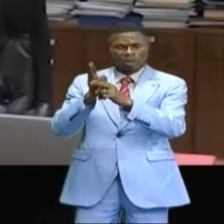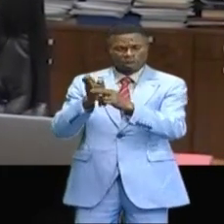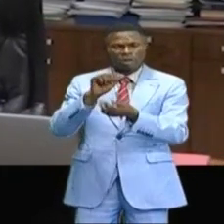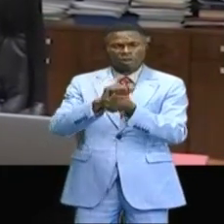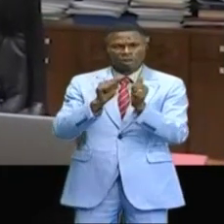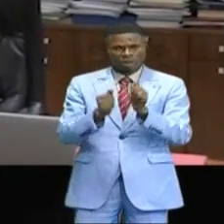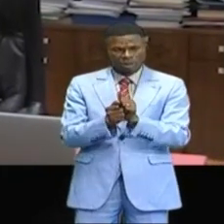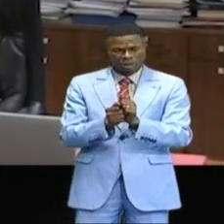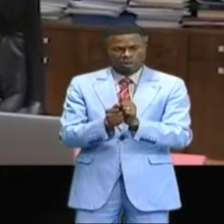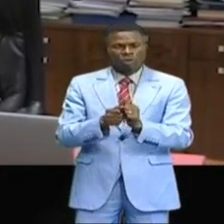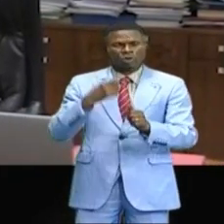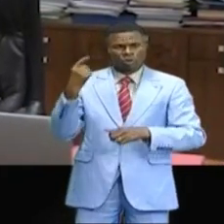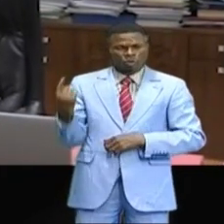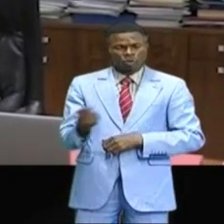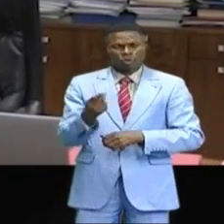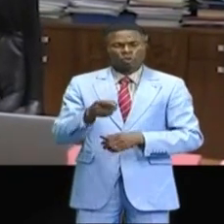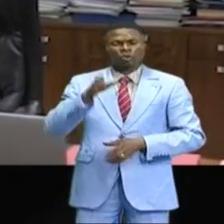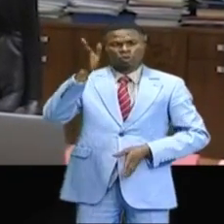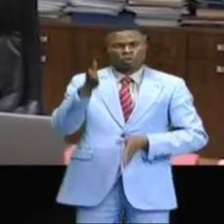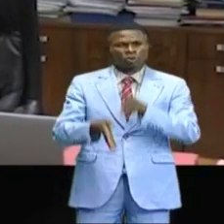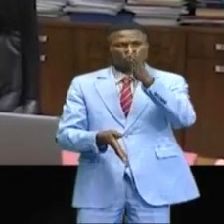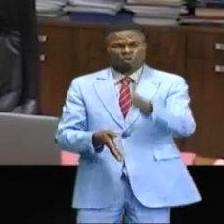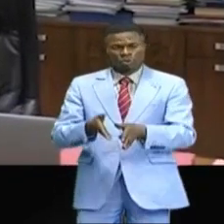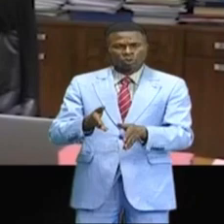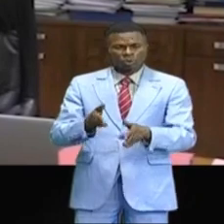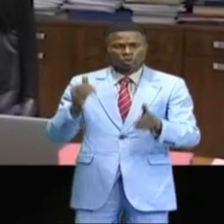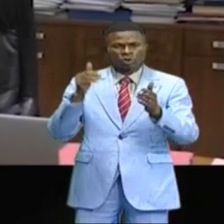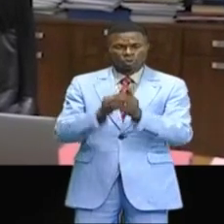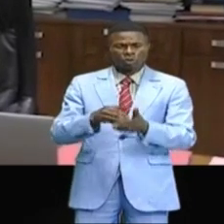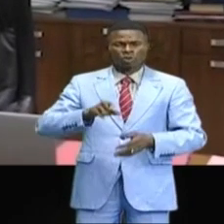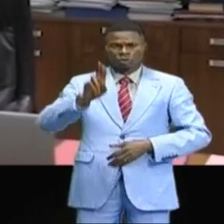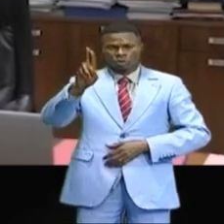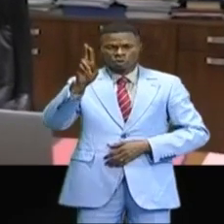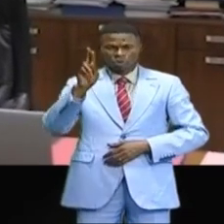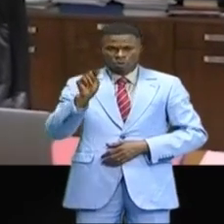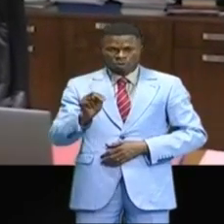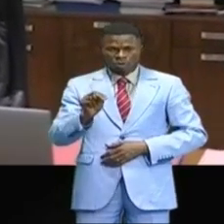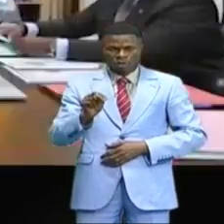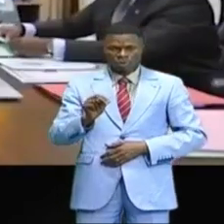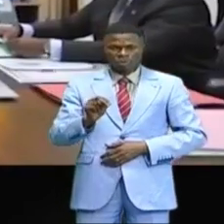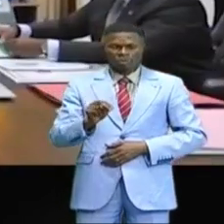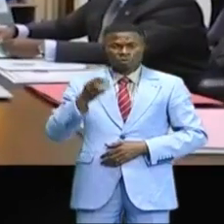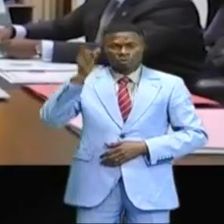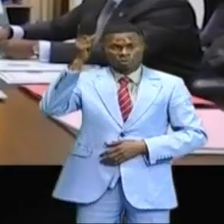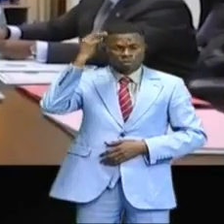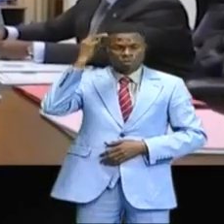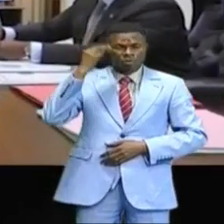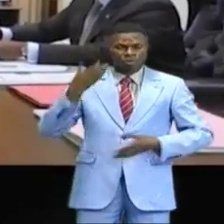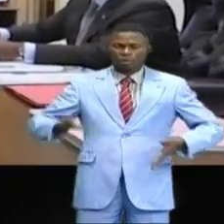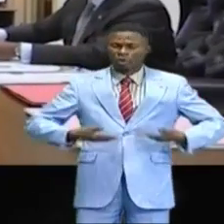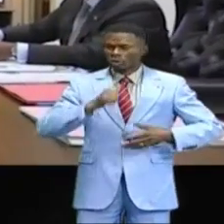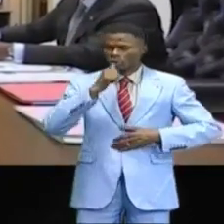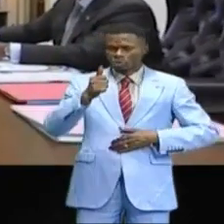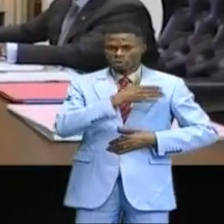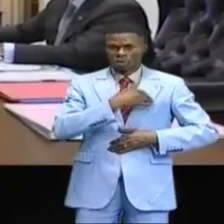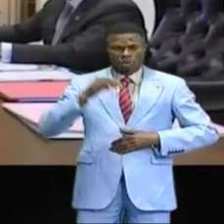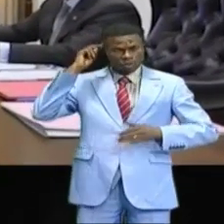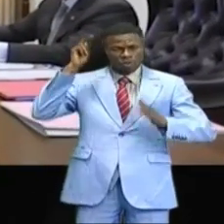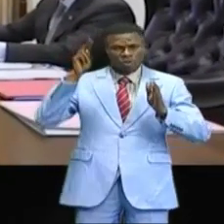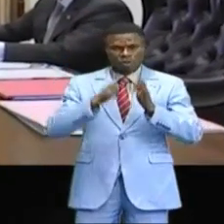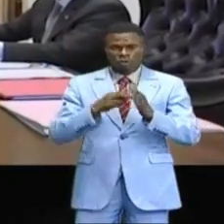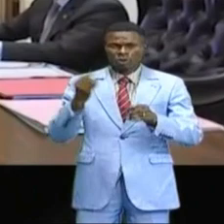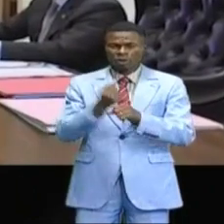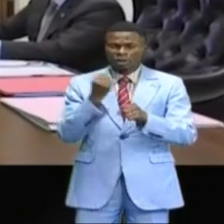situation consécutive aux manifestations anti-MONUSCO. Il a vigoureusement condamné au nom du gouvernement les actes